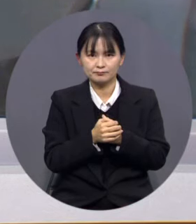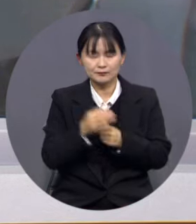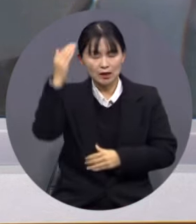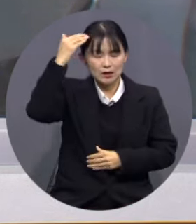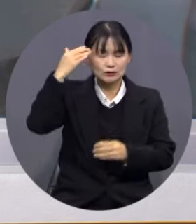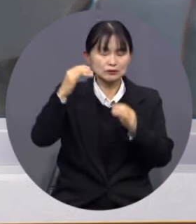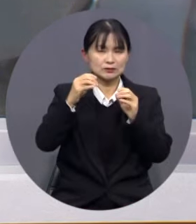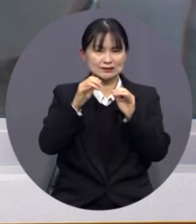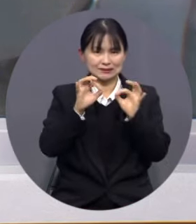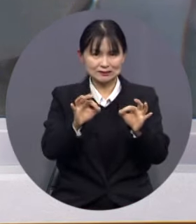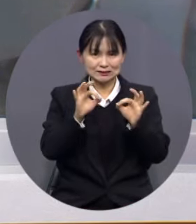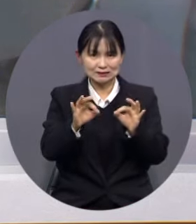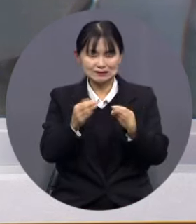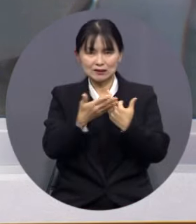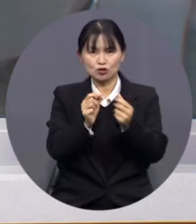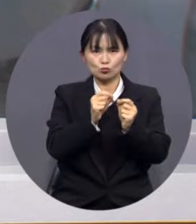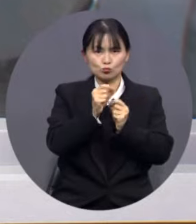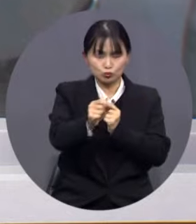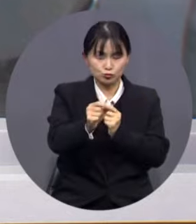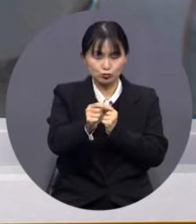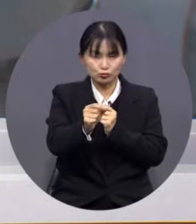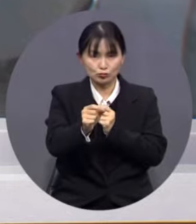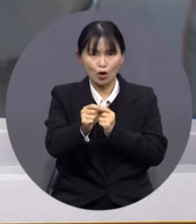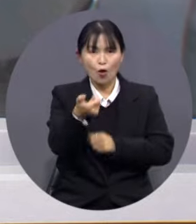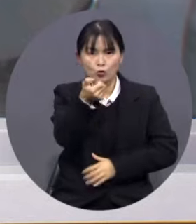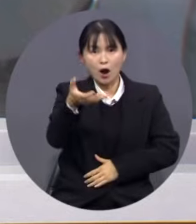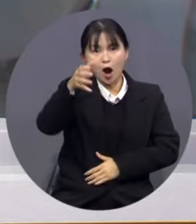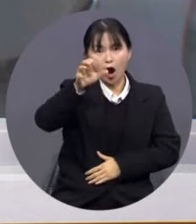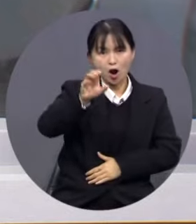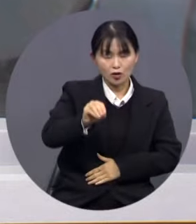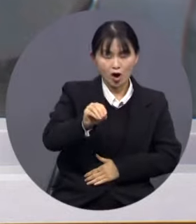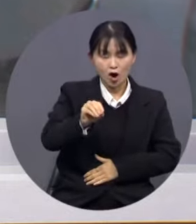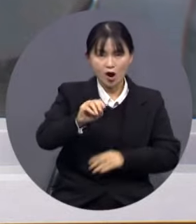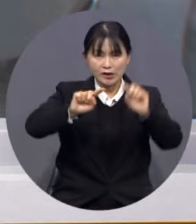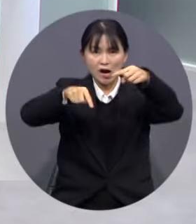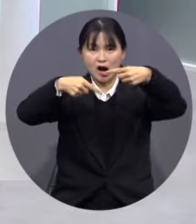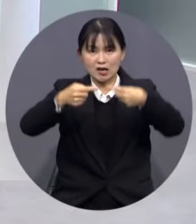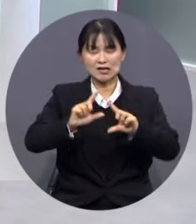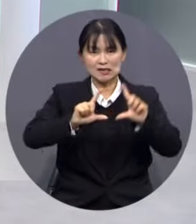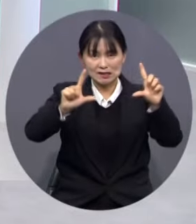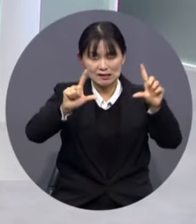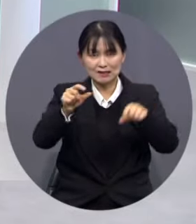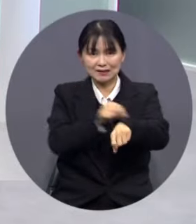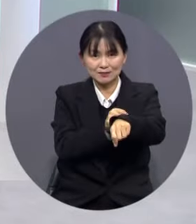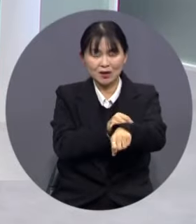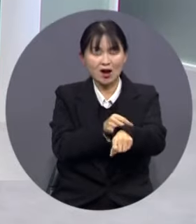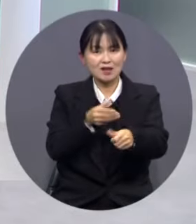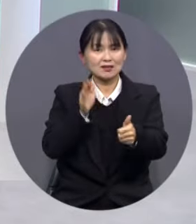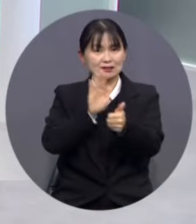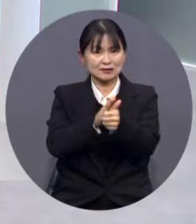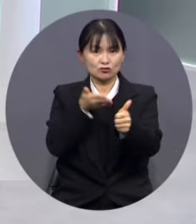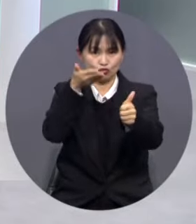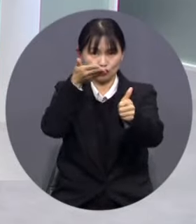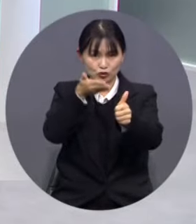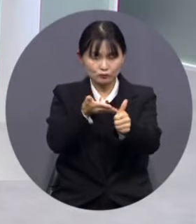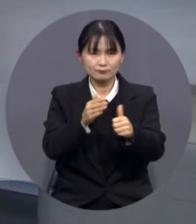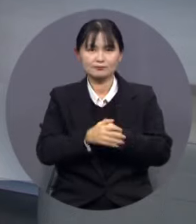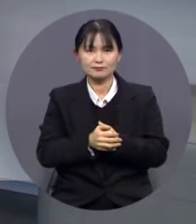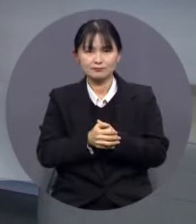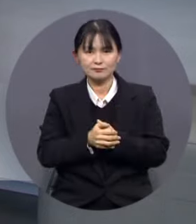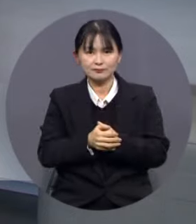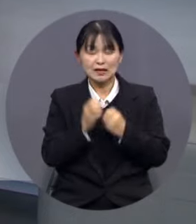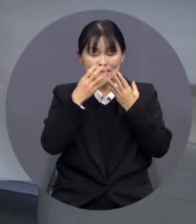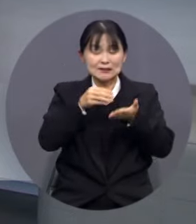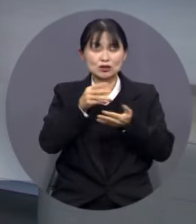한국은행 제주본부가 도내 중소기업에 50억 원 규모의 설 특별자금을 지원합니다. 지원 대상은 금융기관에